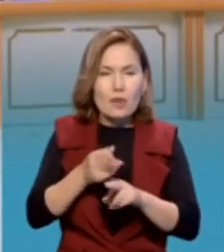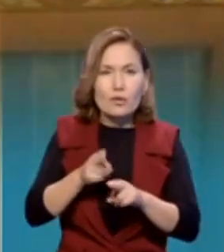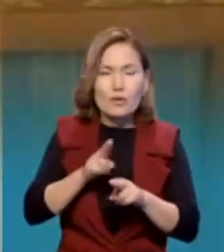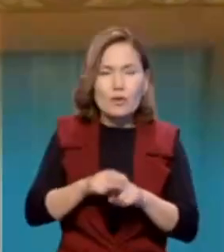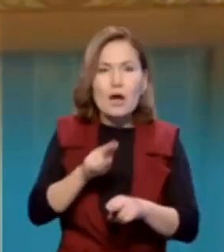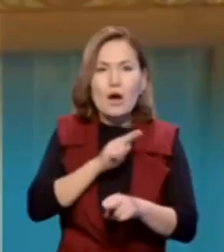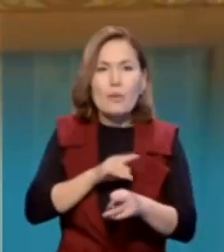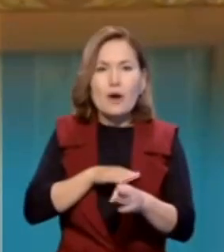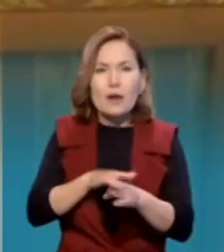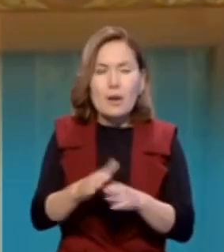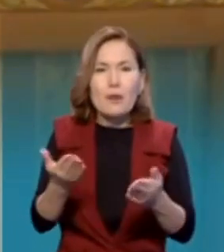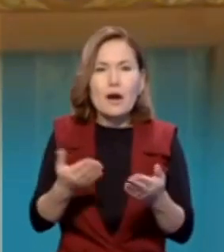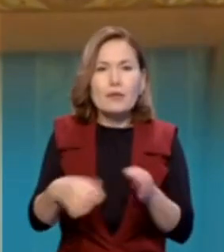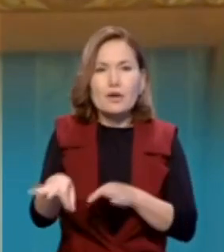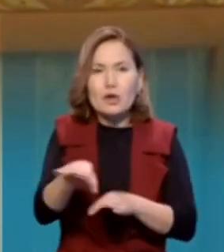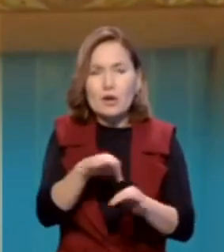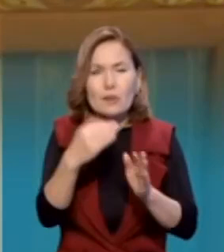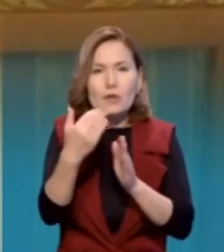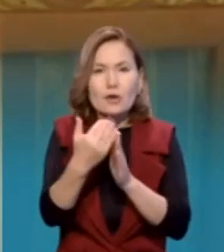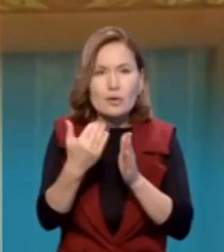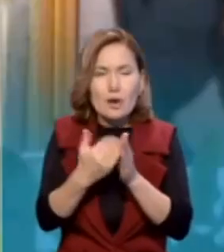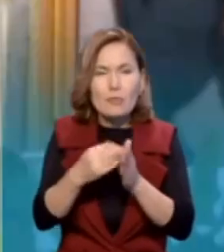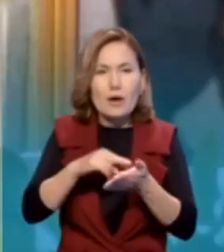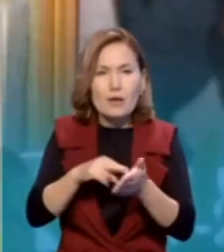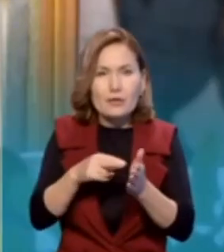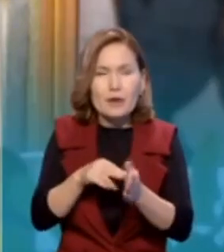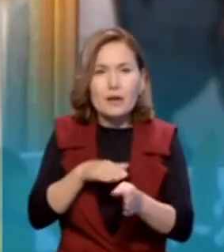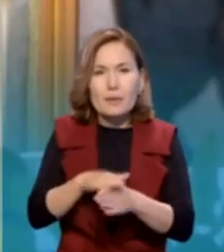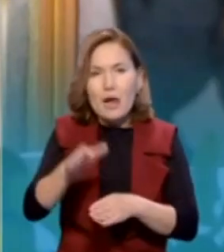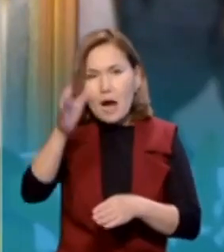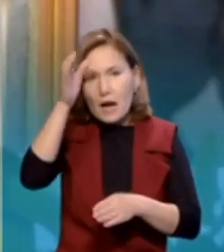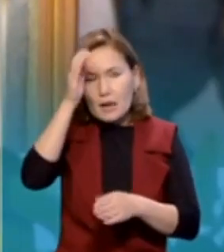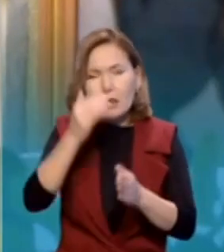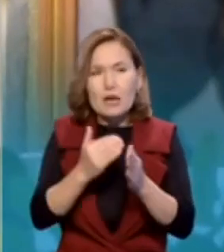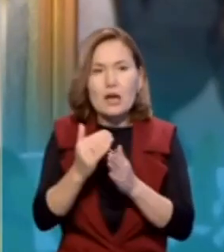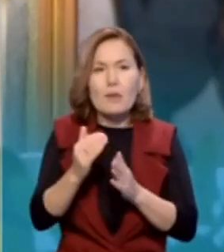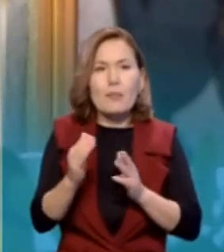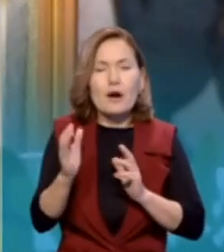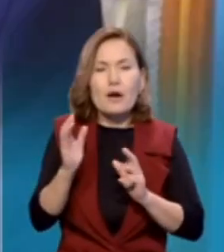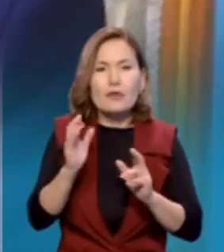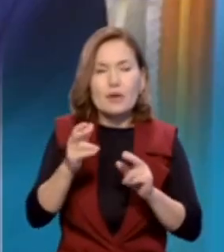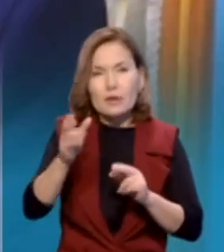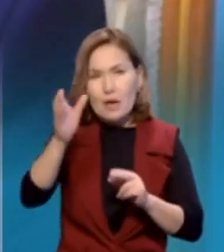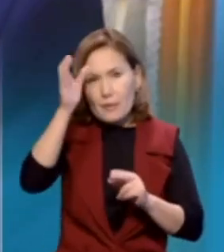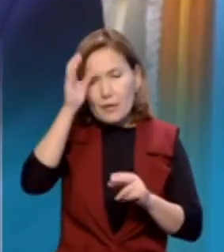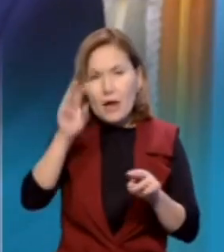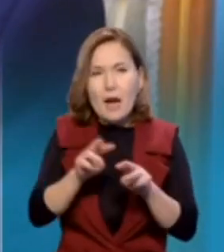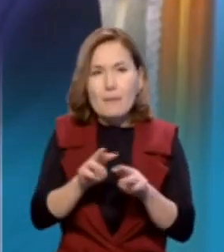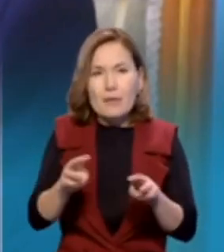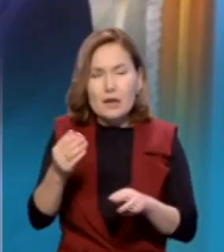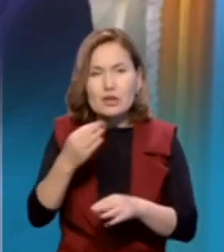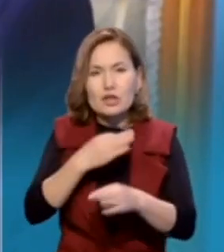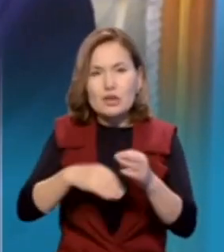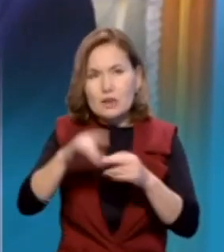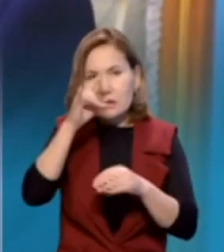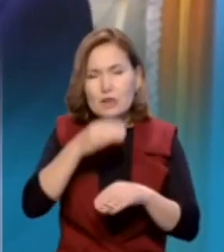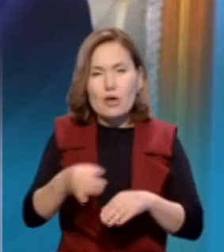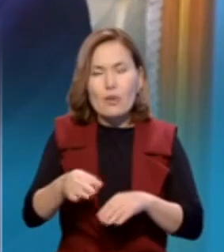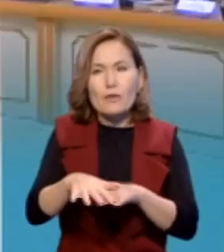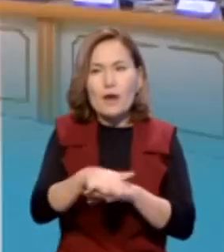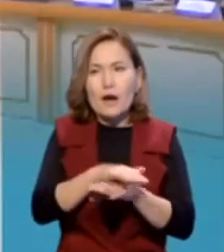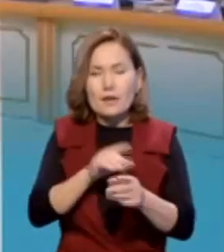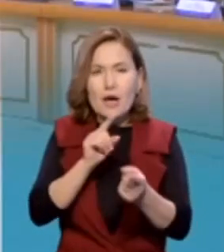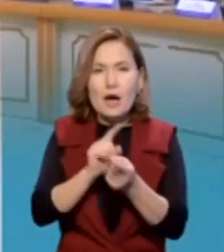міндетті орындауда қандай жоба жоспары жасалып жатқанын ғылым және жоғарғы білім министрі Шығыс Қазақстан облысының халқымен кездесуде айтып